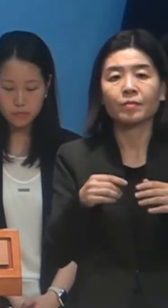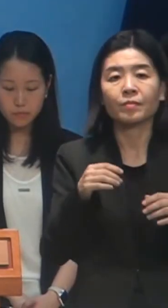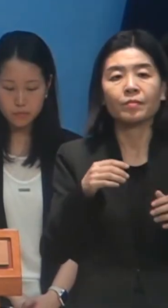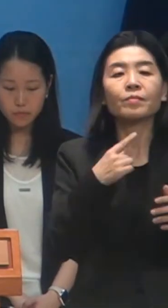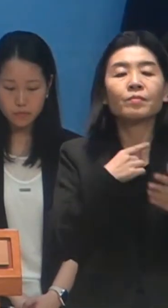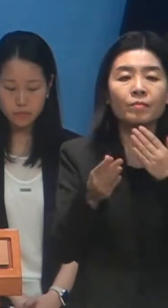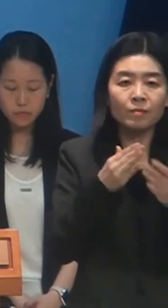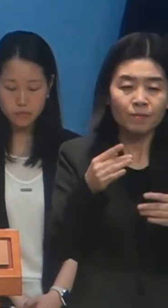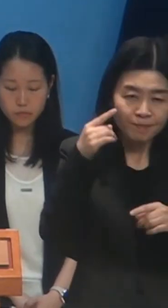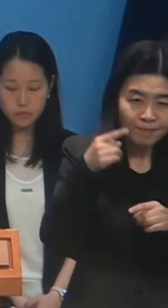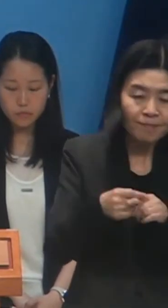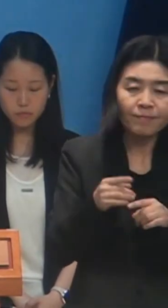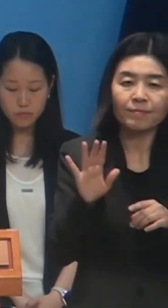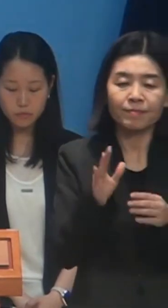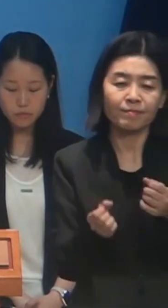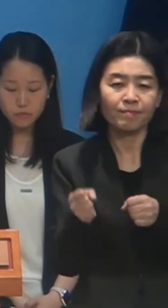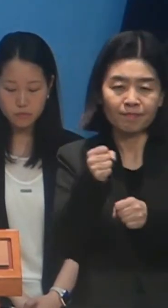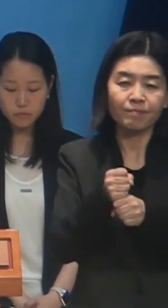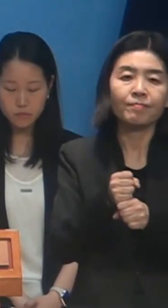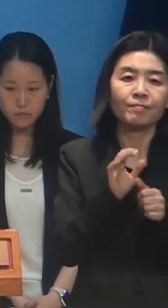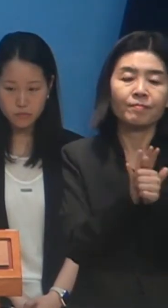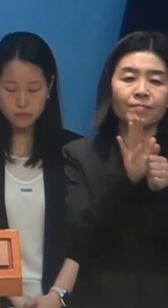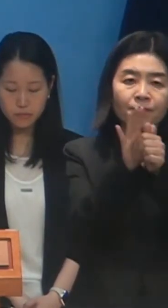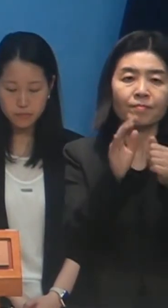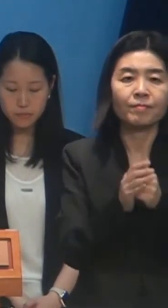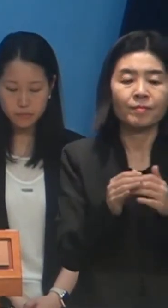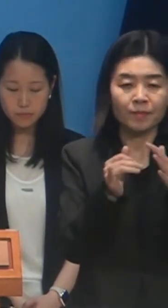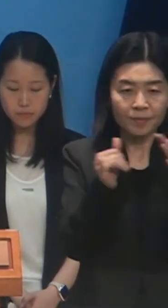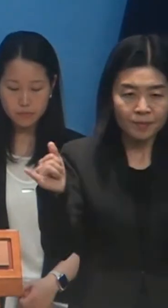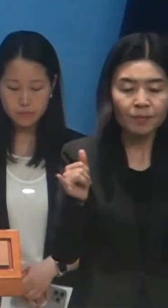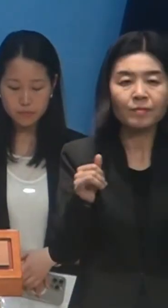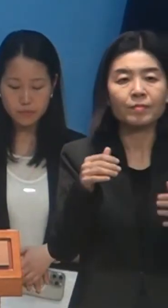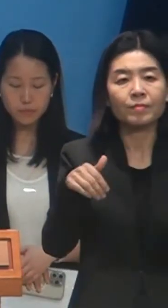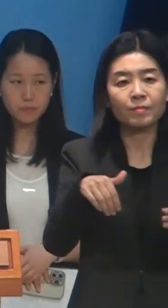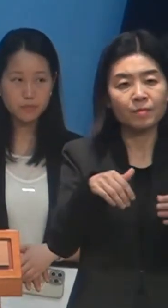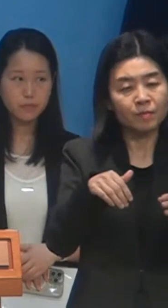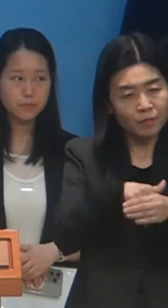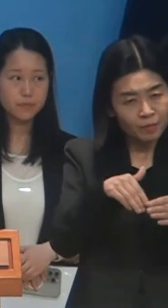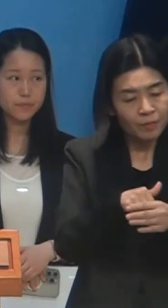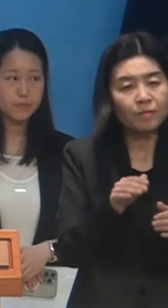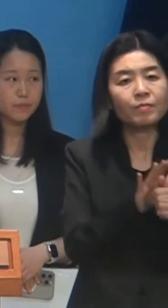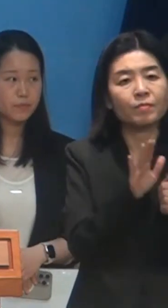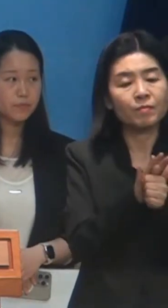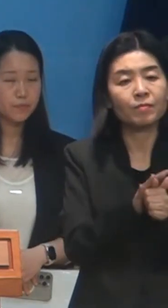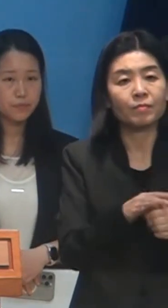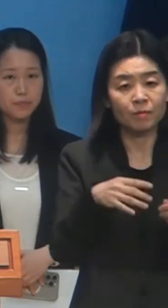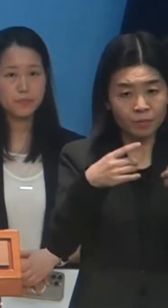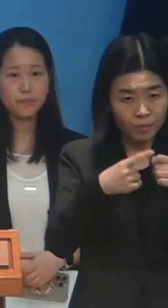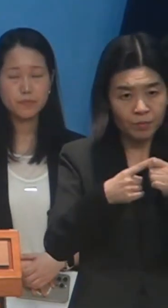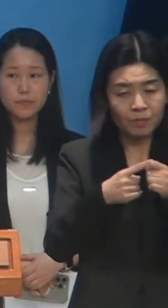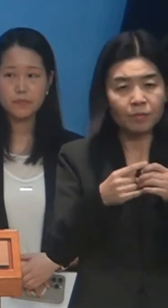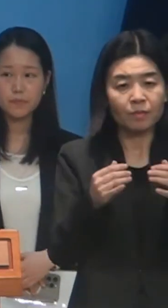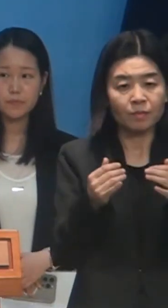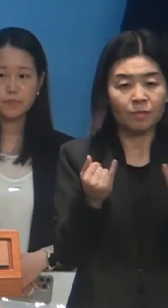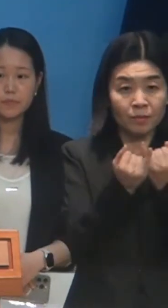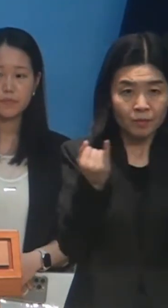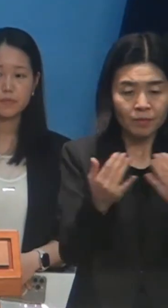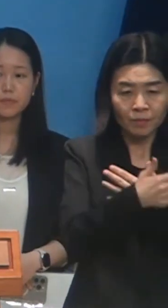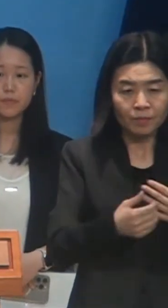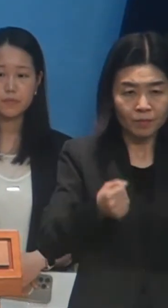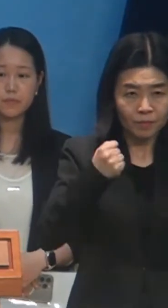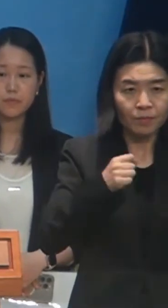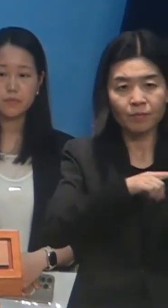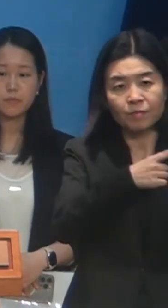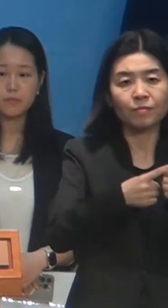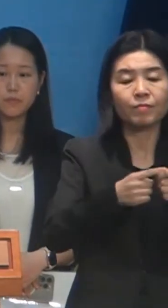지원, 유연근무제 확대, 가족 친화 경영문화 정착. 하나, 여성의 건강을 우선하는